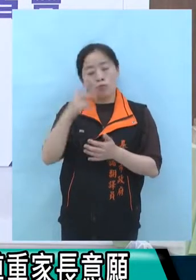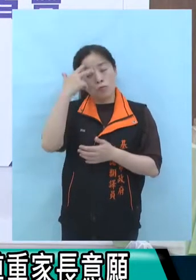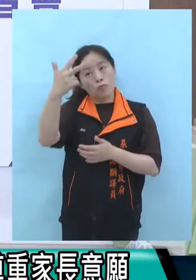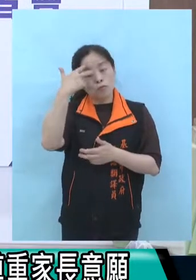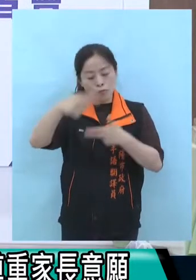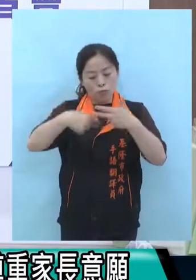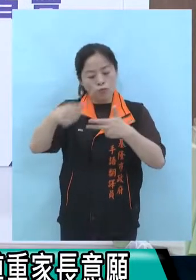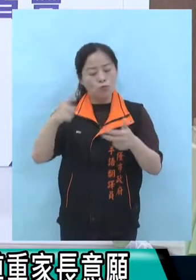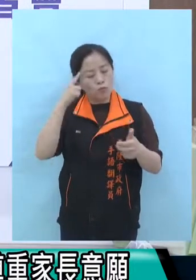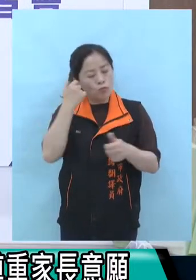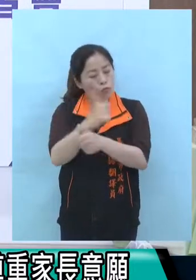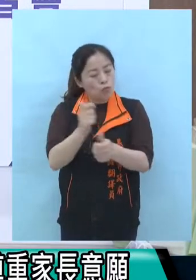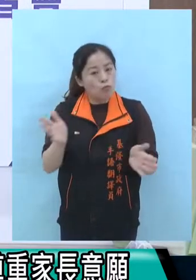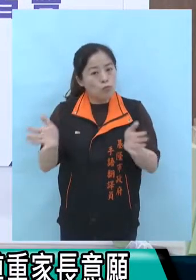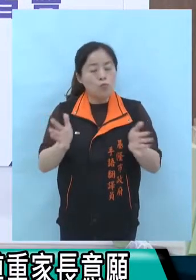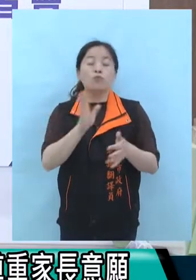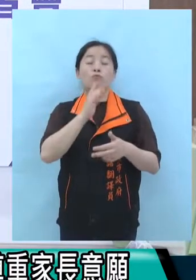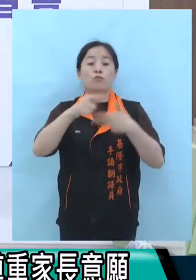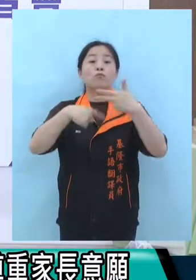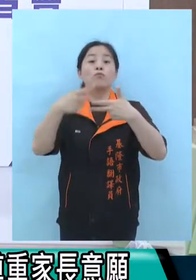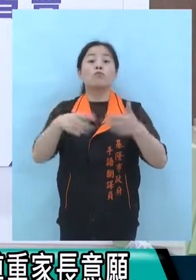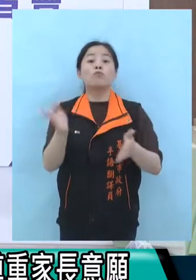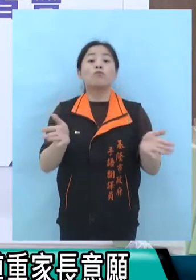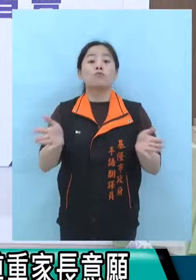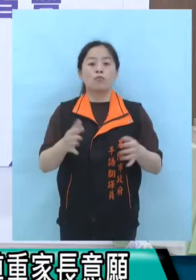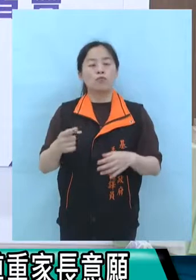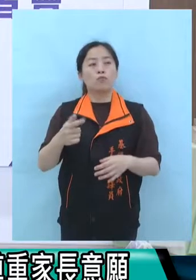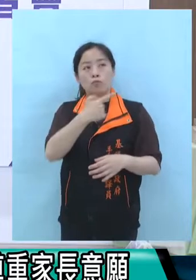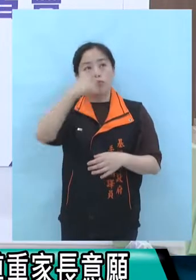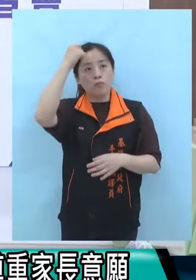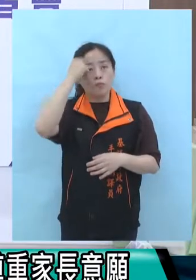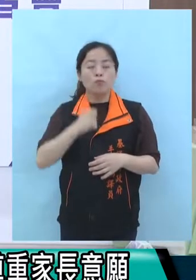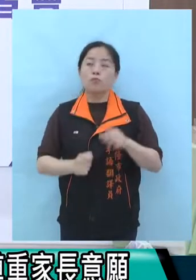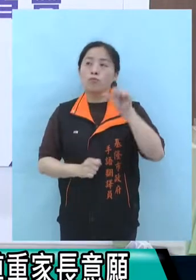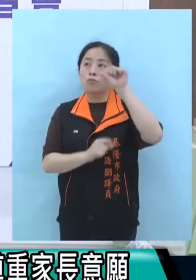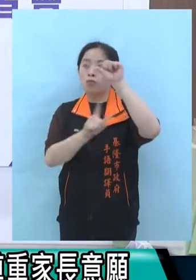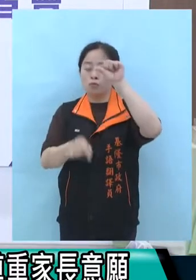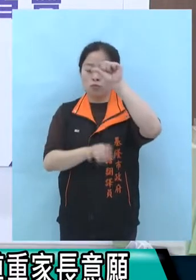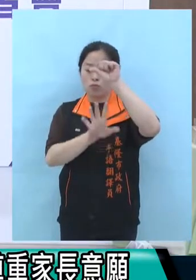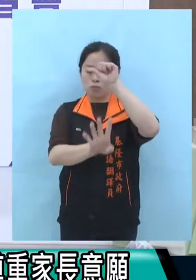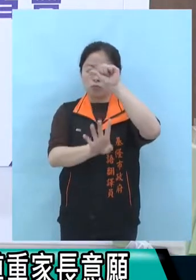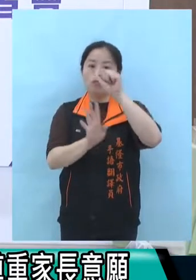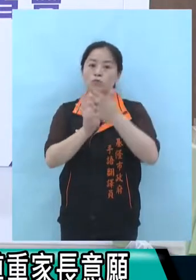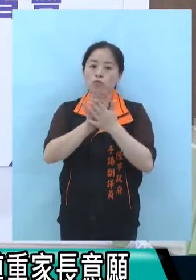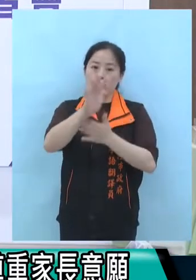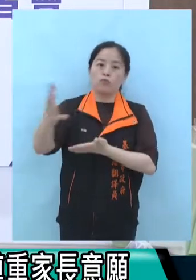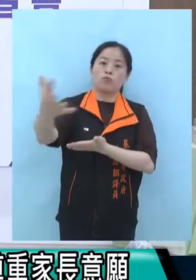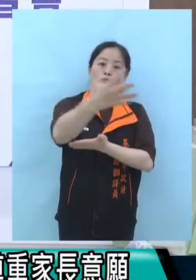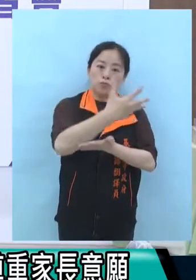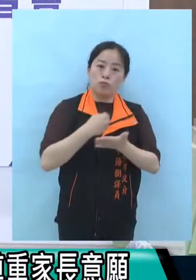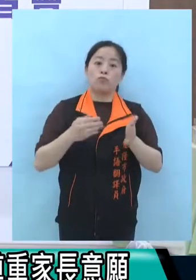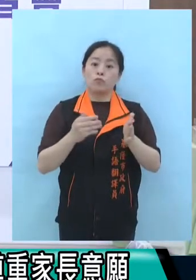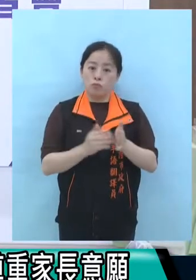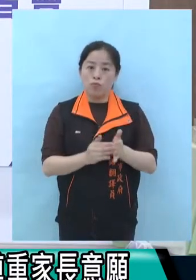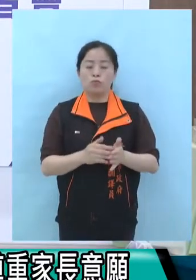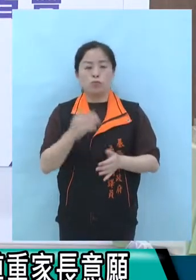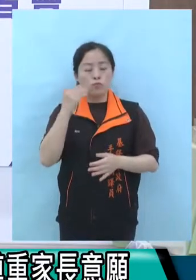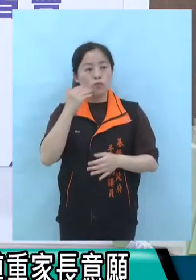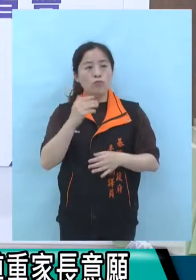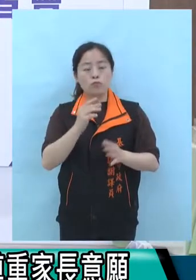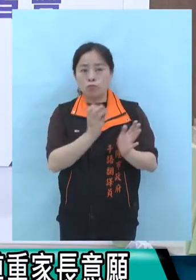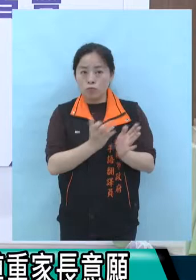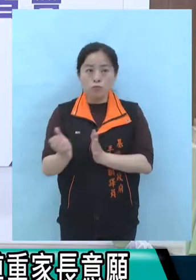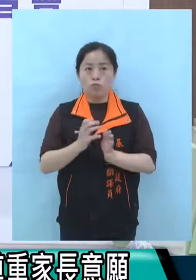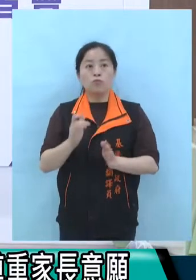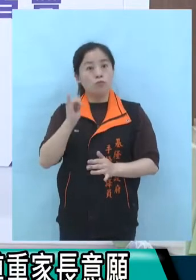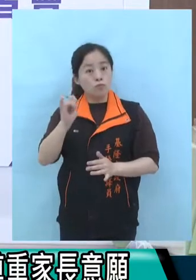个考虑期那在我们最早可以在5月4号之后如果一切准备